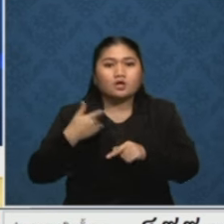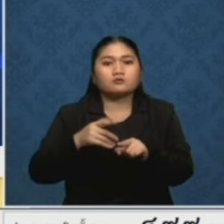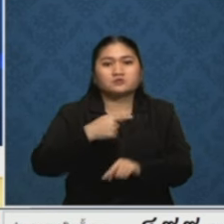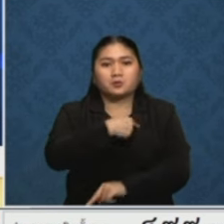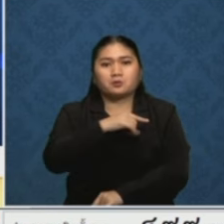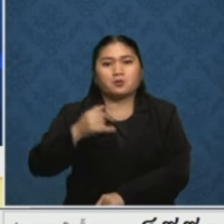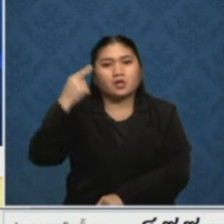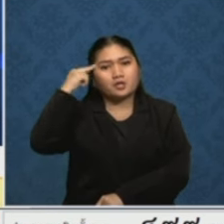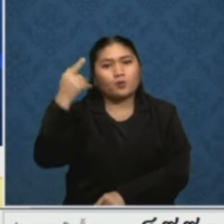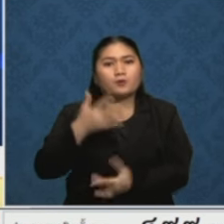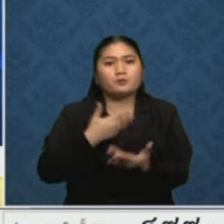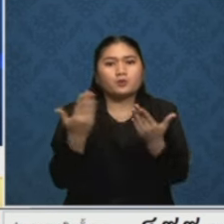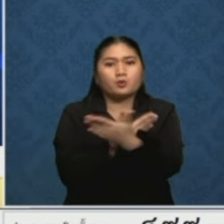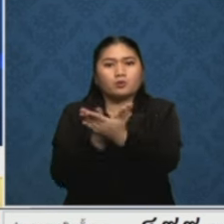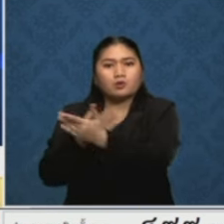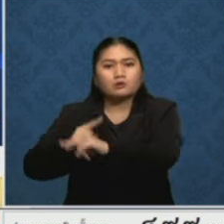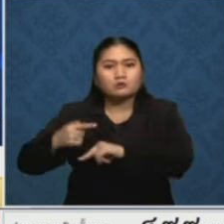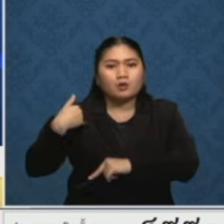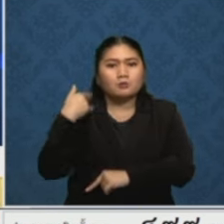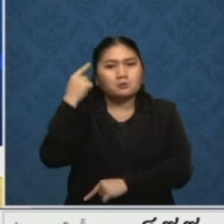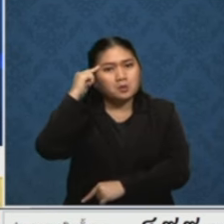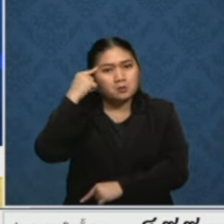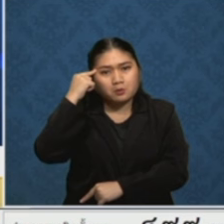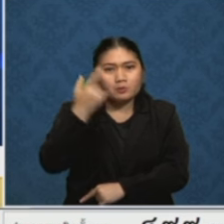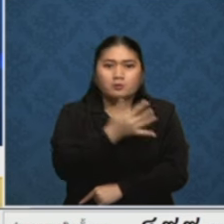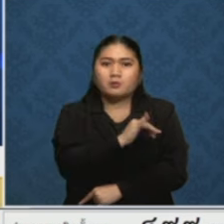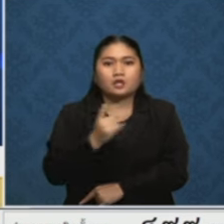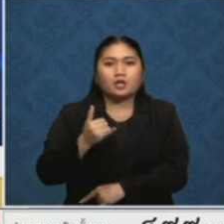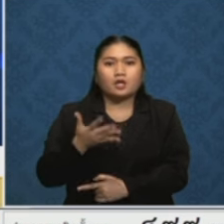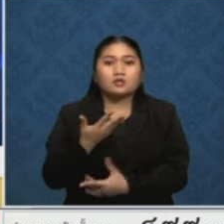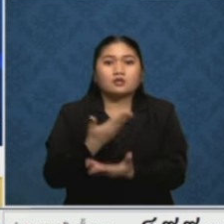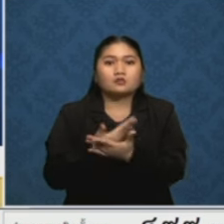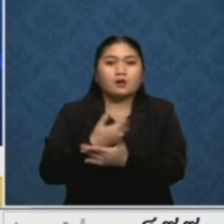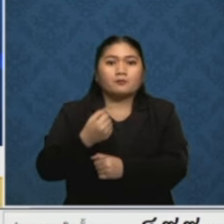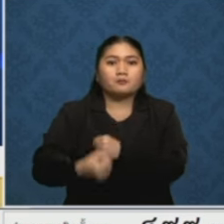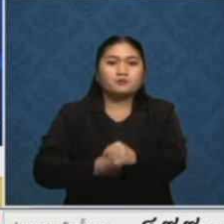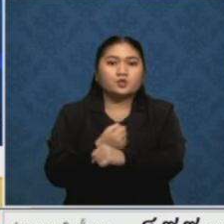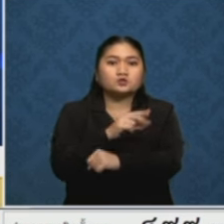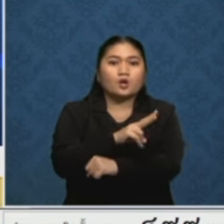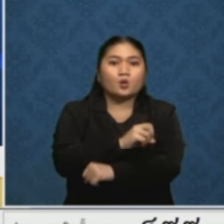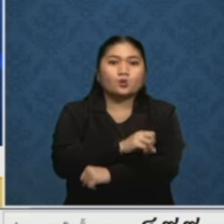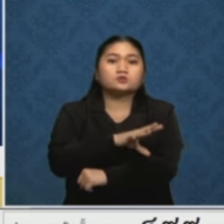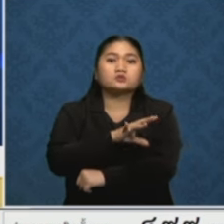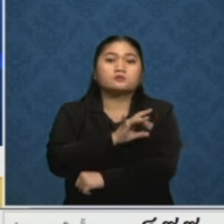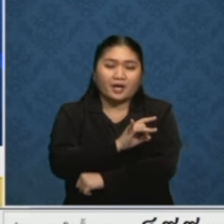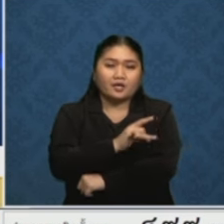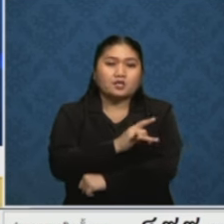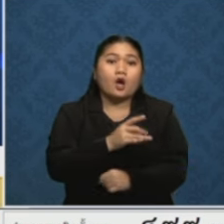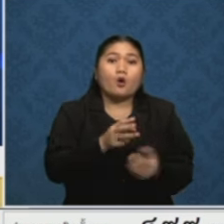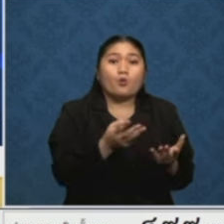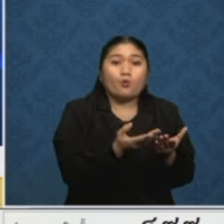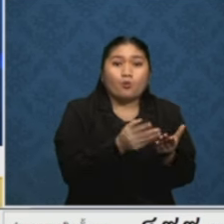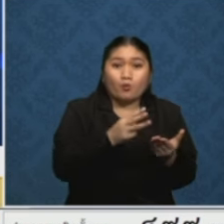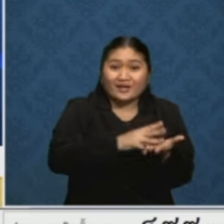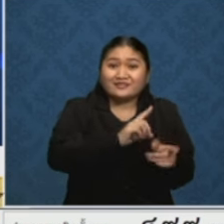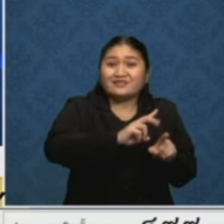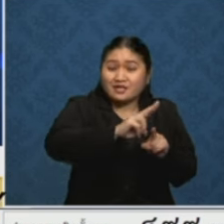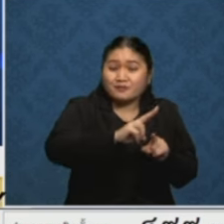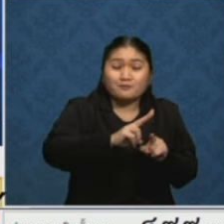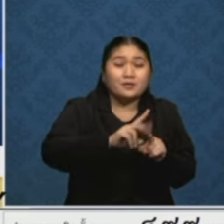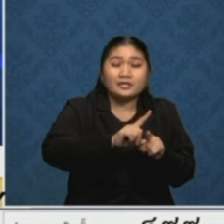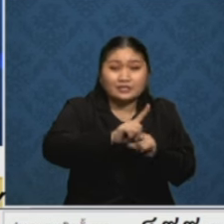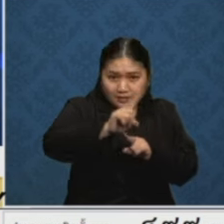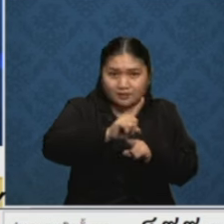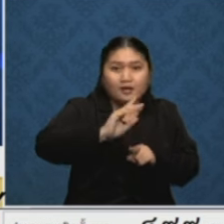จว่าจะมีการเปลี่ยนแปลงอีกครั้งหนึ่งหรือไม่นะคะงบปี68ค่ะที่เราเพิ่งผ่านวาระ1ไปเมื่อไม่นานมานี้เองนะค